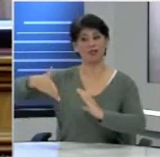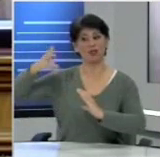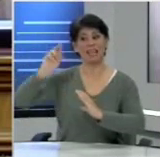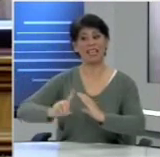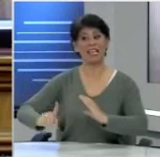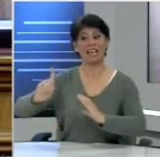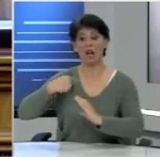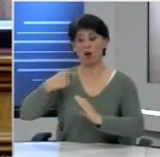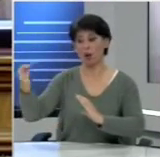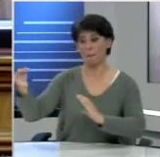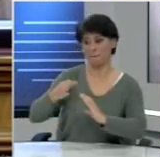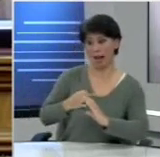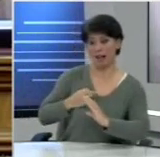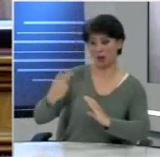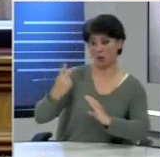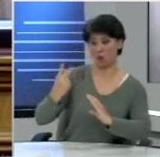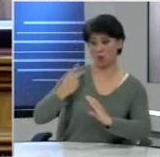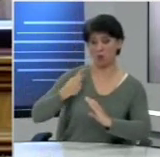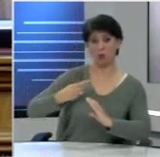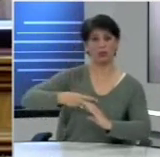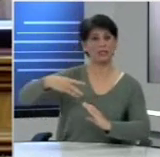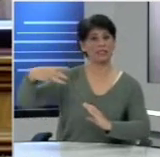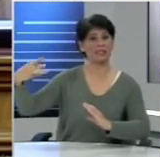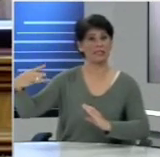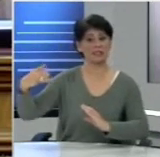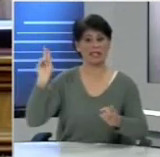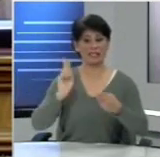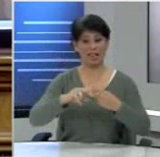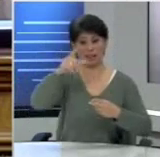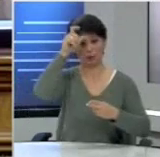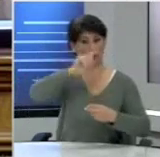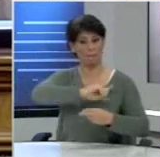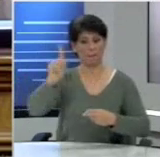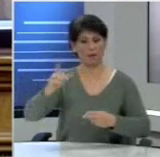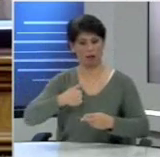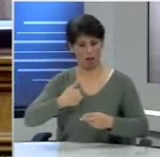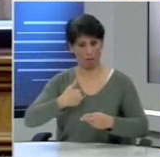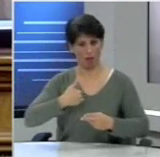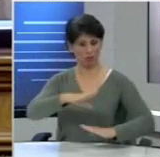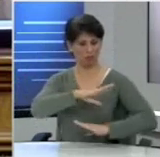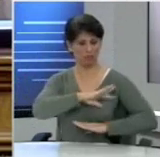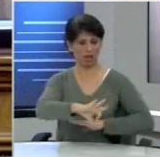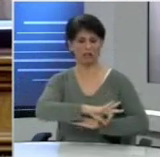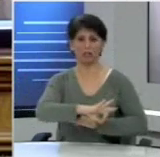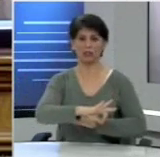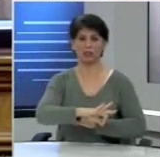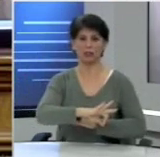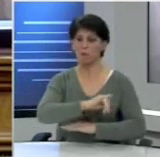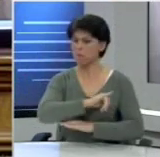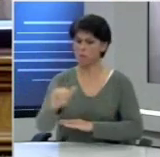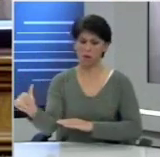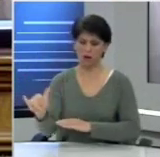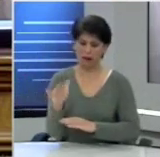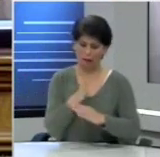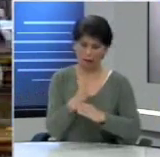στιγμές. Αλλά εμείς είχαμε στρατηγική και ούτε μια στιγμή δεν κρύψαμε τα προβλήματα κάτω από το